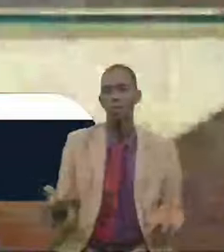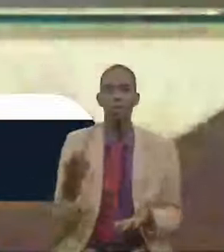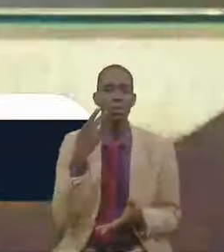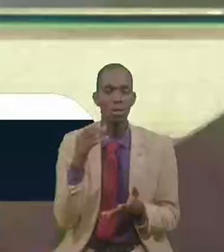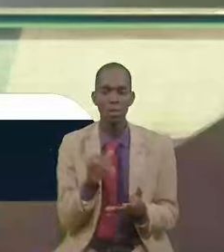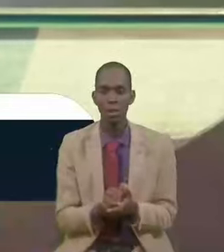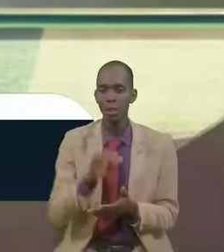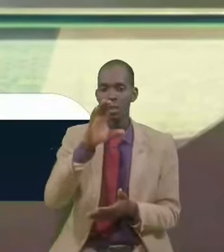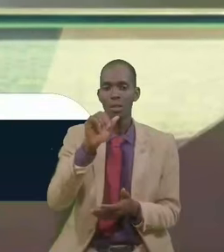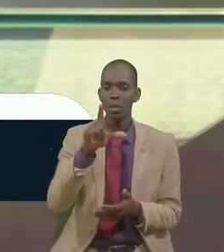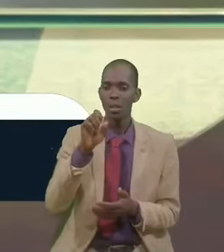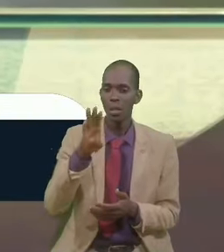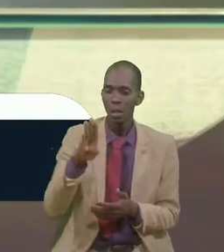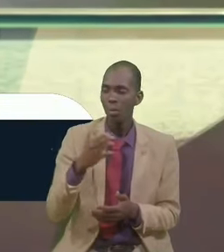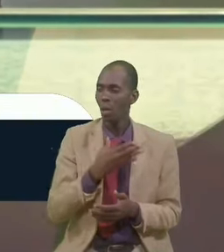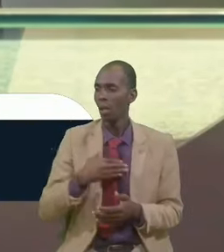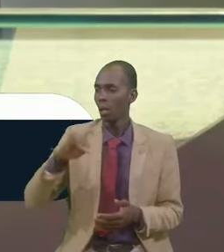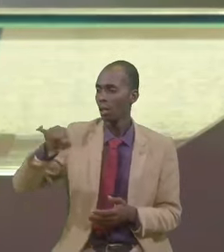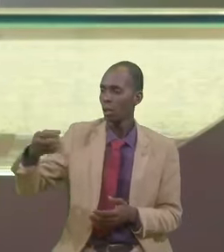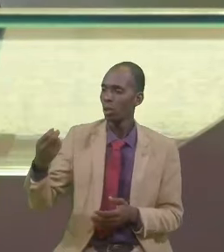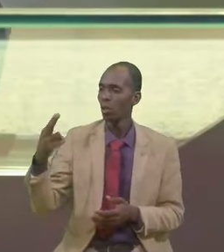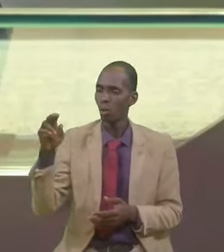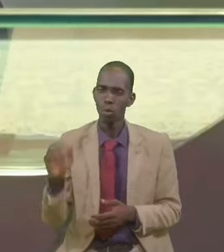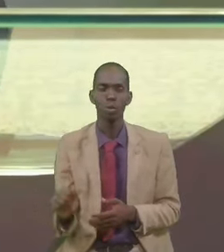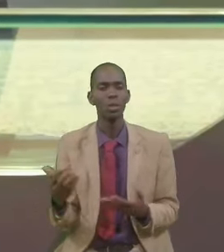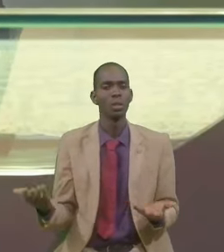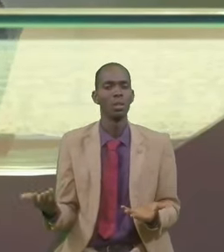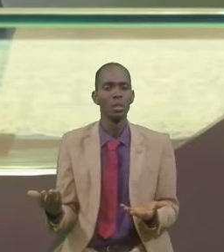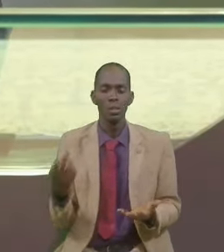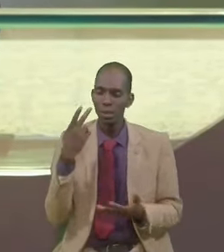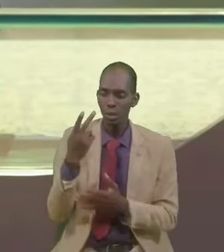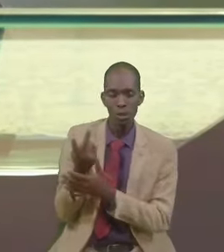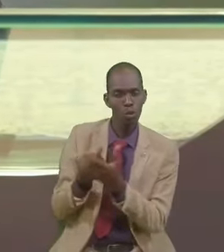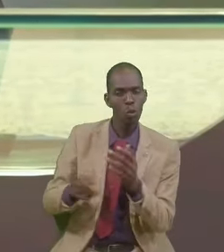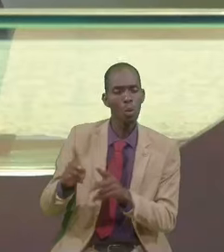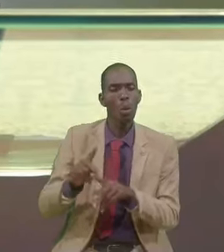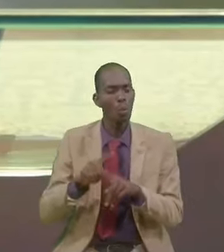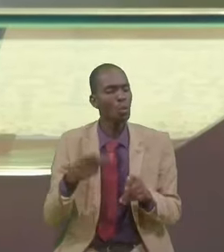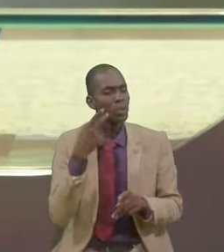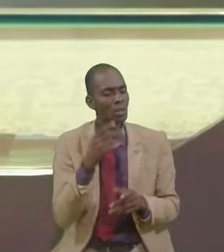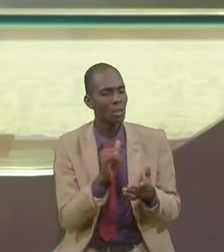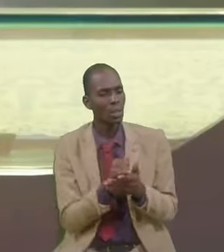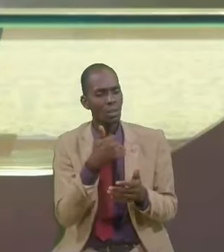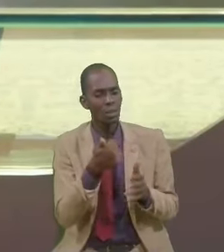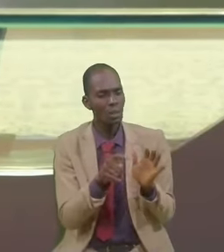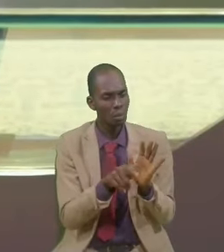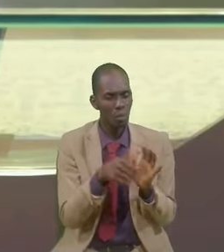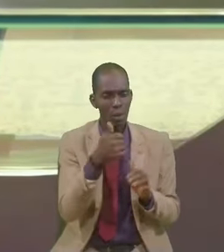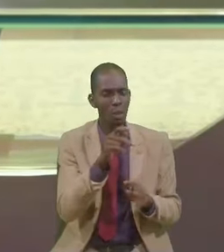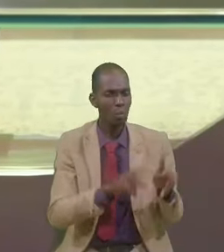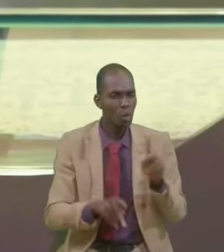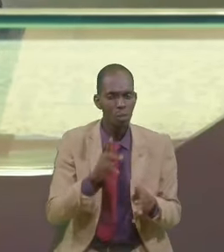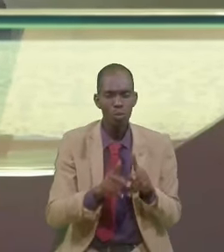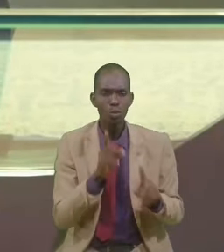n'a supporté Caleb et Josué. Les autres, lorsqu'ils pleuraient, ils se sont tués. Lorsque les gens faisaient votre face, nous